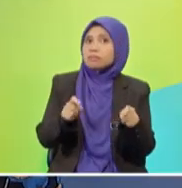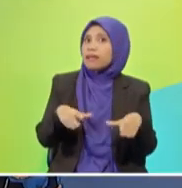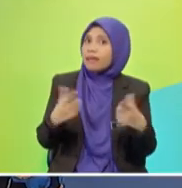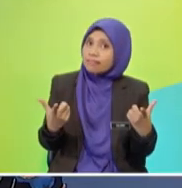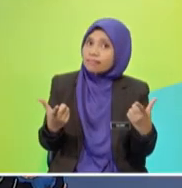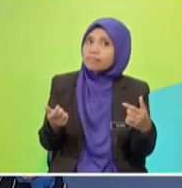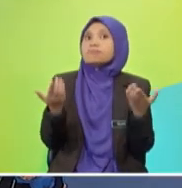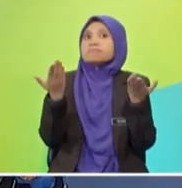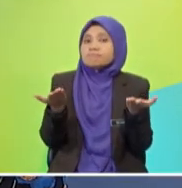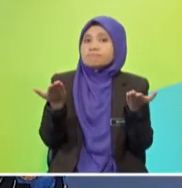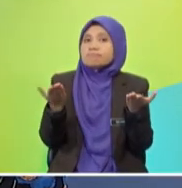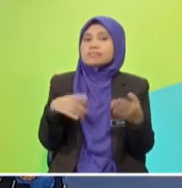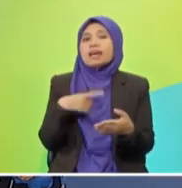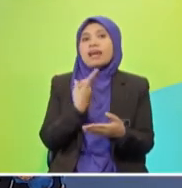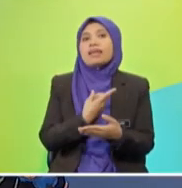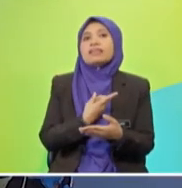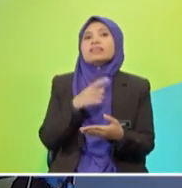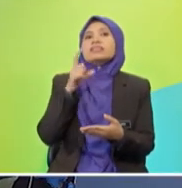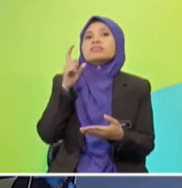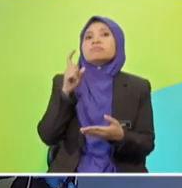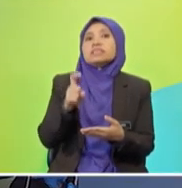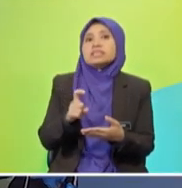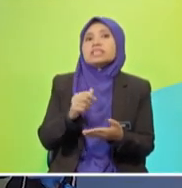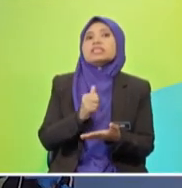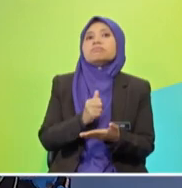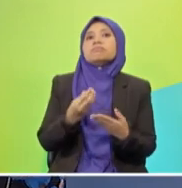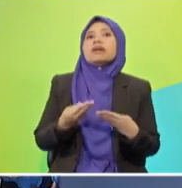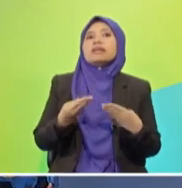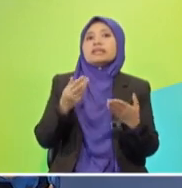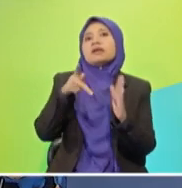kenal beri bantuan